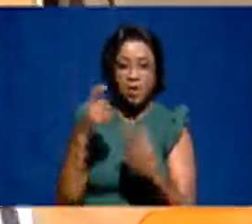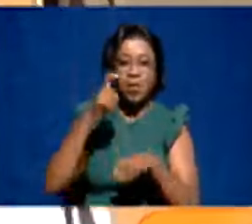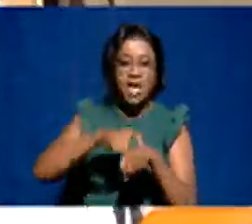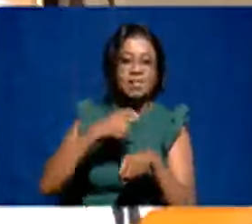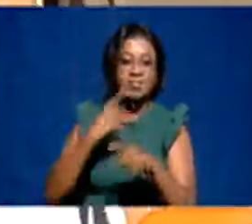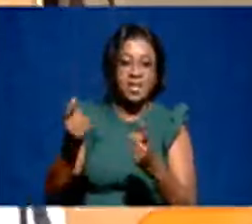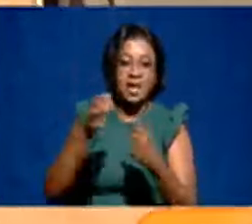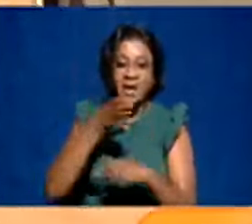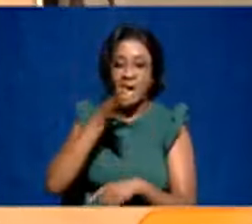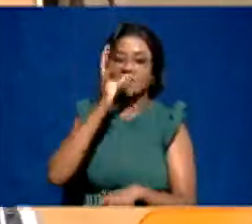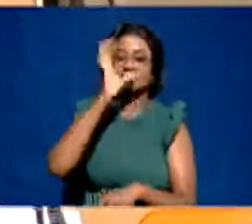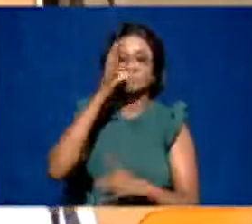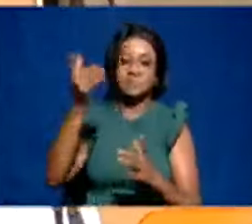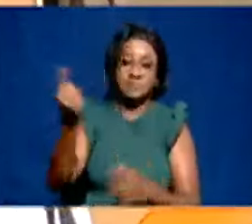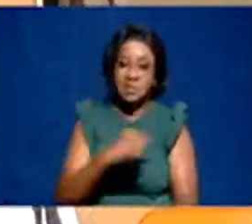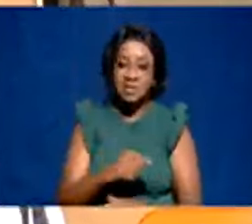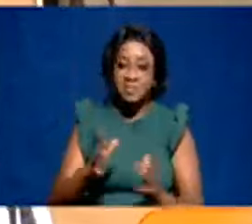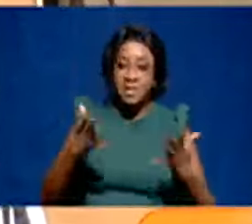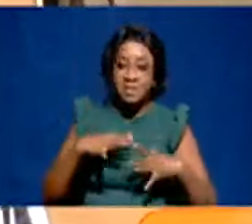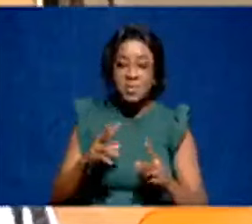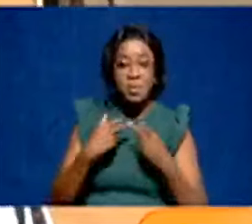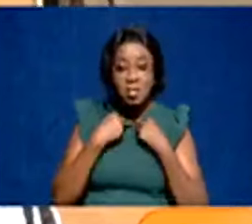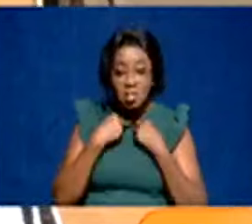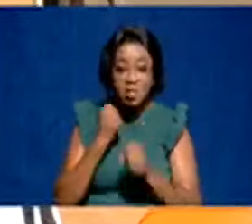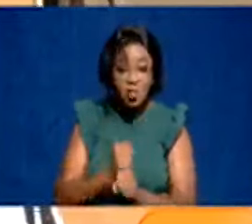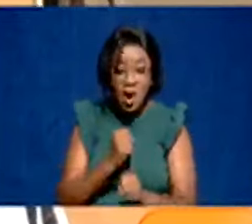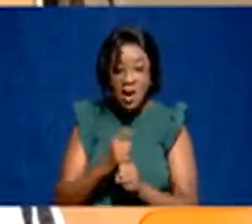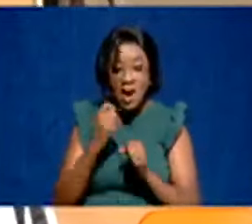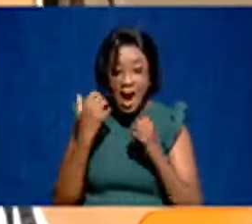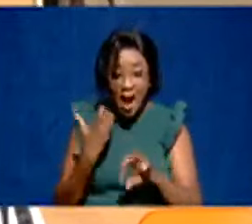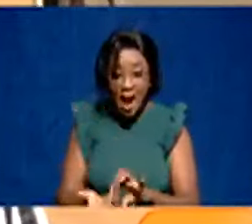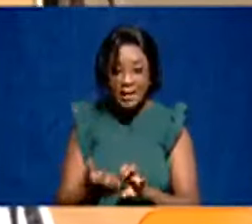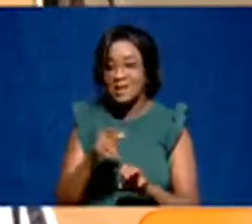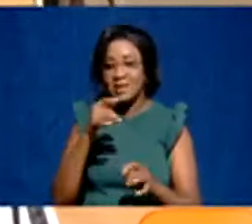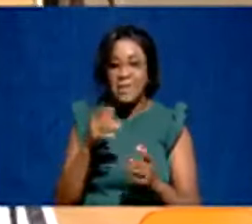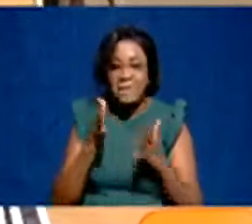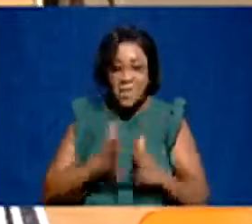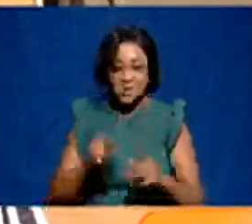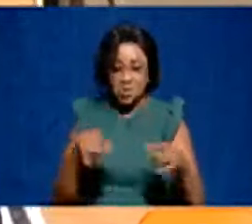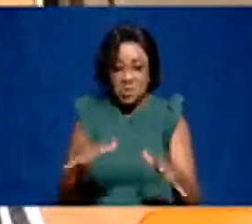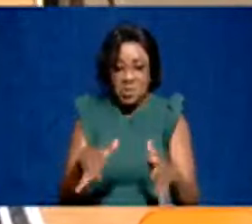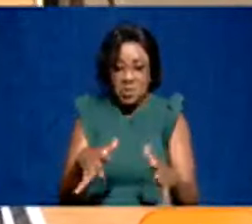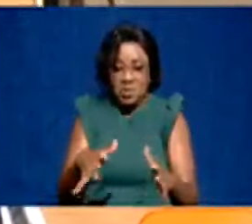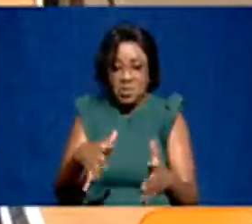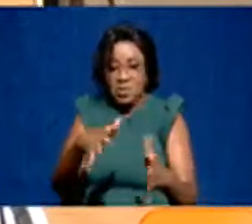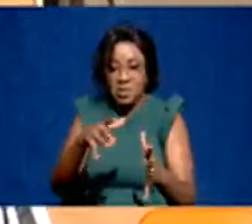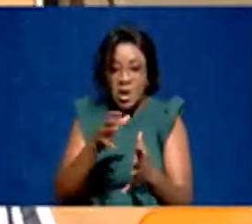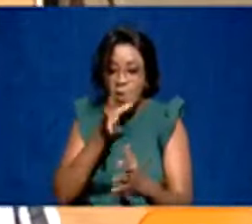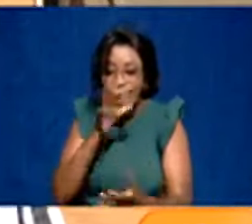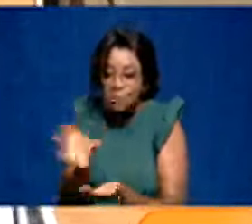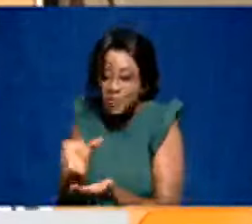wamesindwa na kufanya kazi sababu wamekuwa addicted na pombe. Unaona mtu anatetemeka kama kinyonga. Akienda kushika kikombe ya